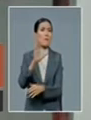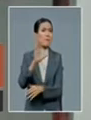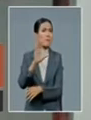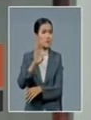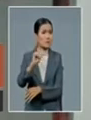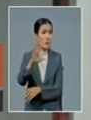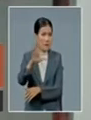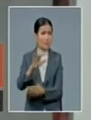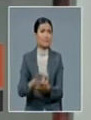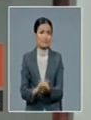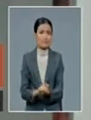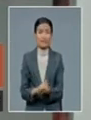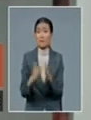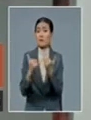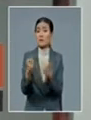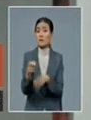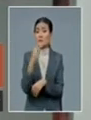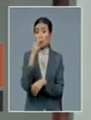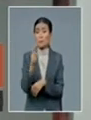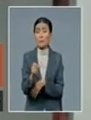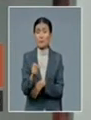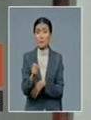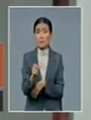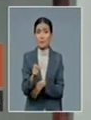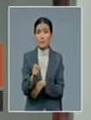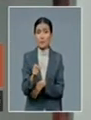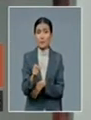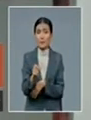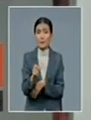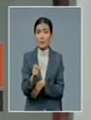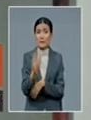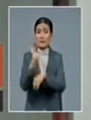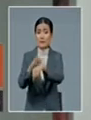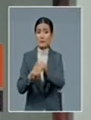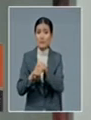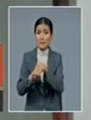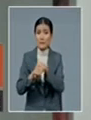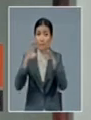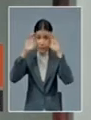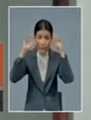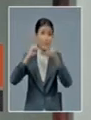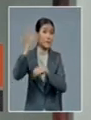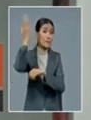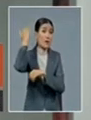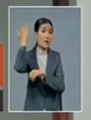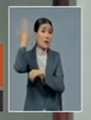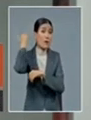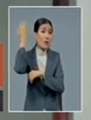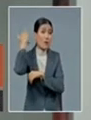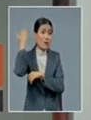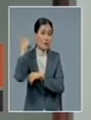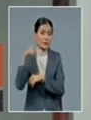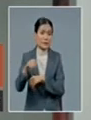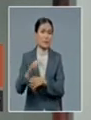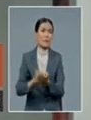คำสั่งภาวะฉุกเฉินเนี่ยเจ้าหน้าที่ก็จับกุมนายอาร์ดุลกายูมอดีตประธานาธิบดีนายอับดุลลาซาอีประธาน